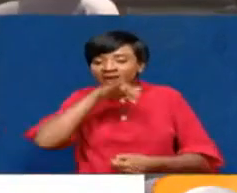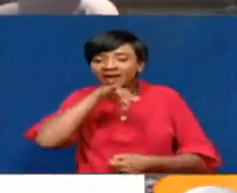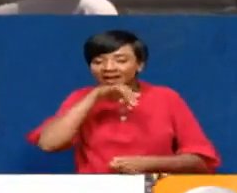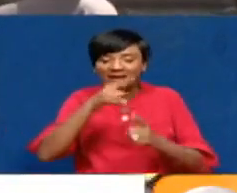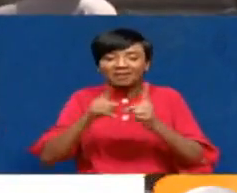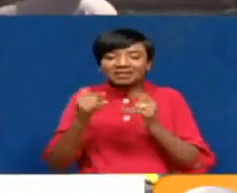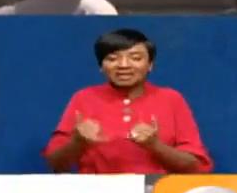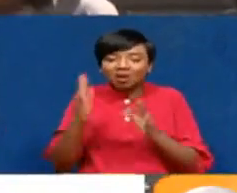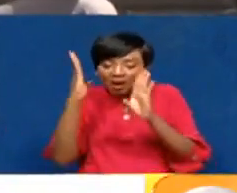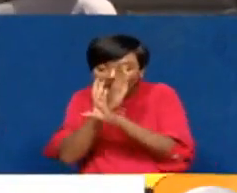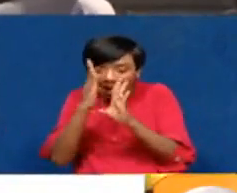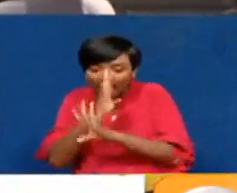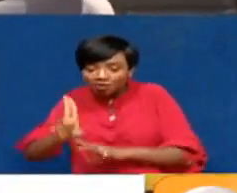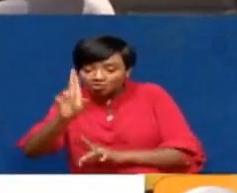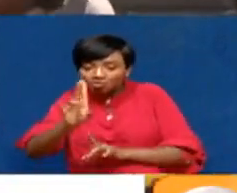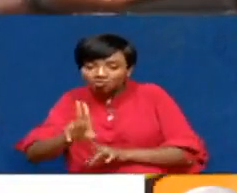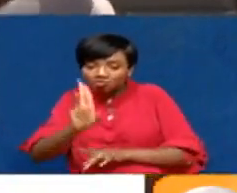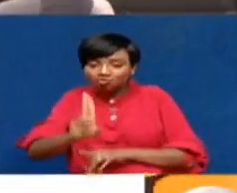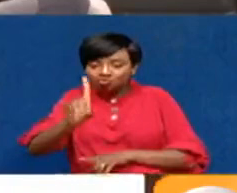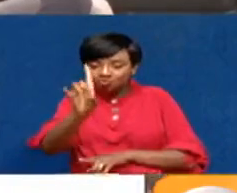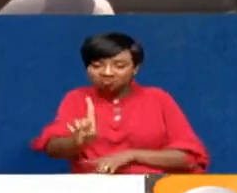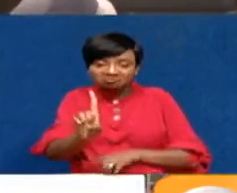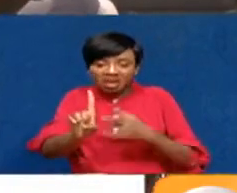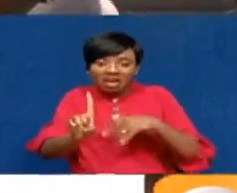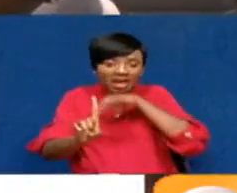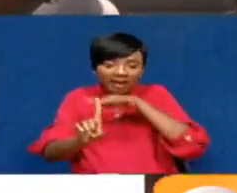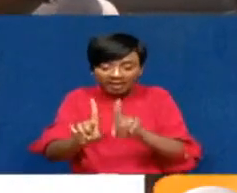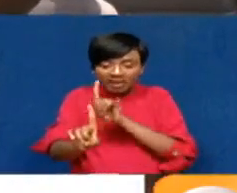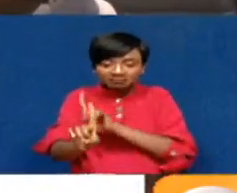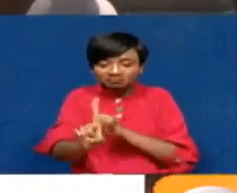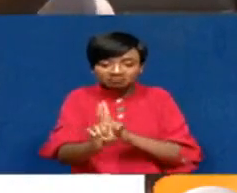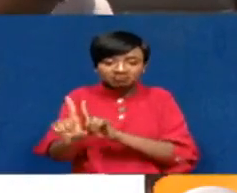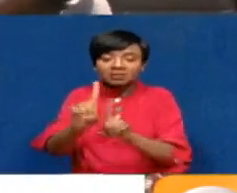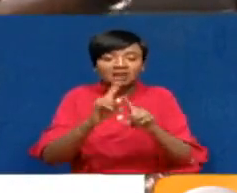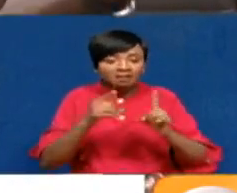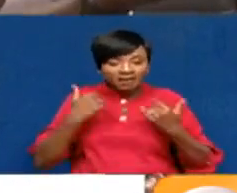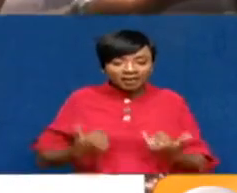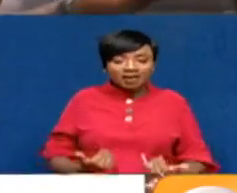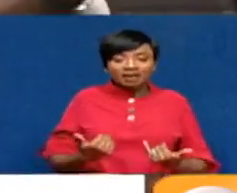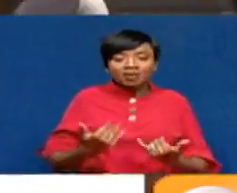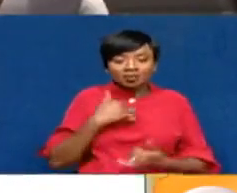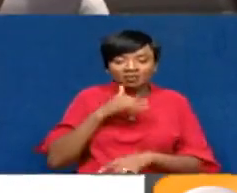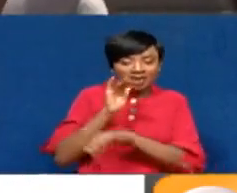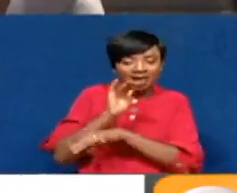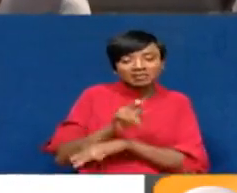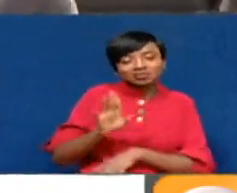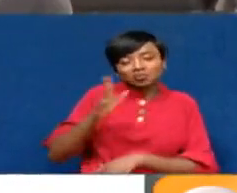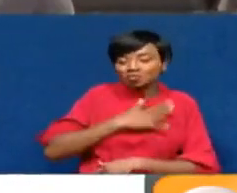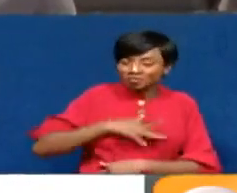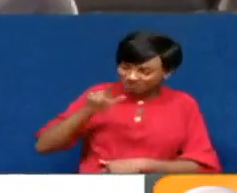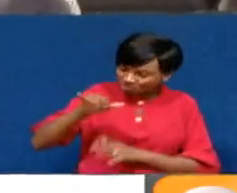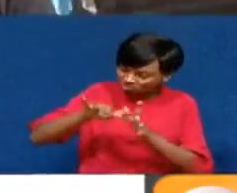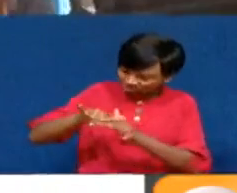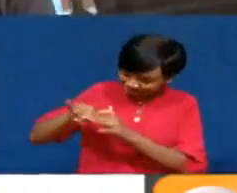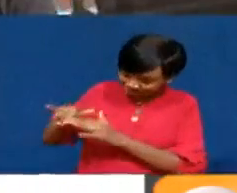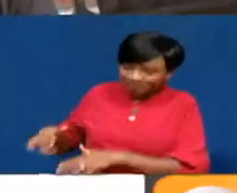Kenyatta. Ama namna gani? Ndio nimemuuliza rafiki yangu Uhuru Kenyatta, tafadhali boss. Wewe